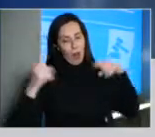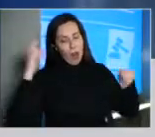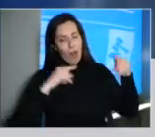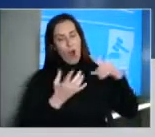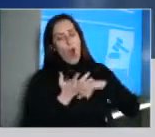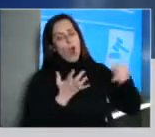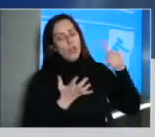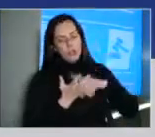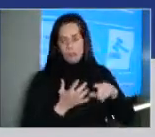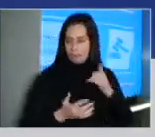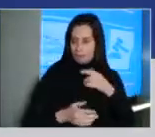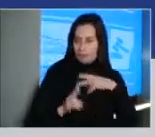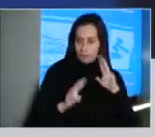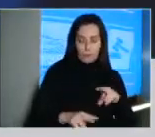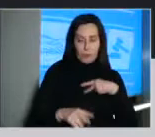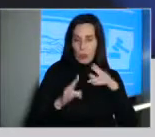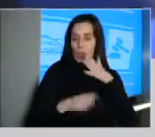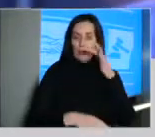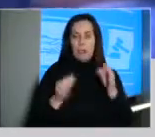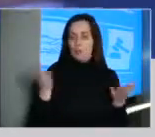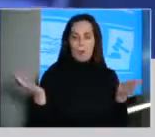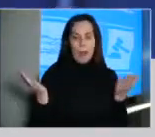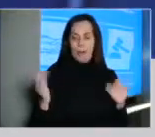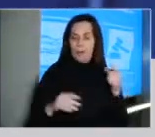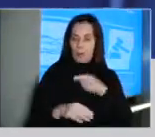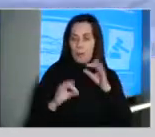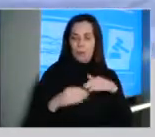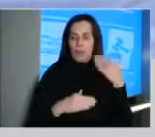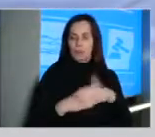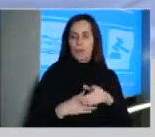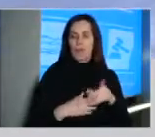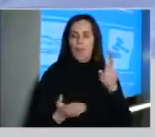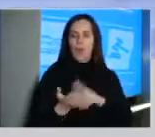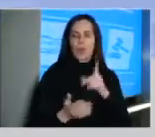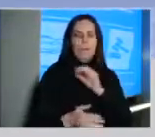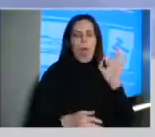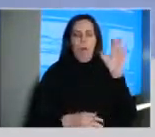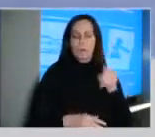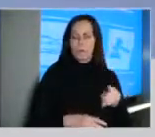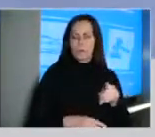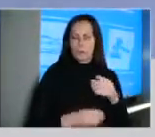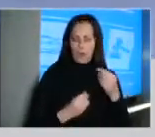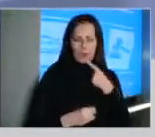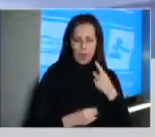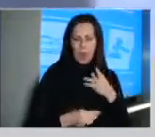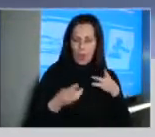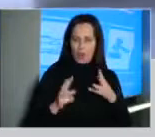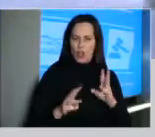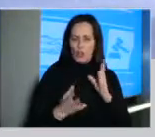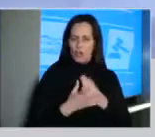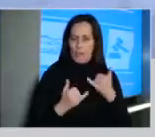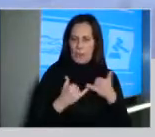לפעמים חודשים, אבל אני יכול ללכת לבית המשפט. ושם באמת בסופו של דבר, אתה צודק ב-100%, אגב, עוד רגע נדבר על השיטות כבר שהם